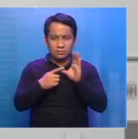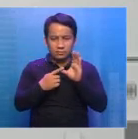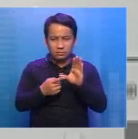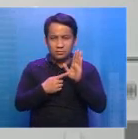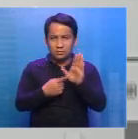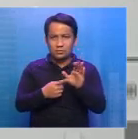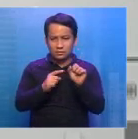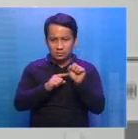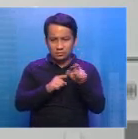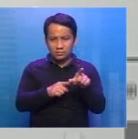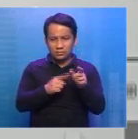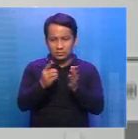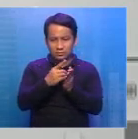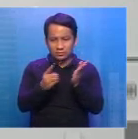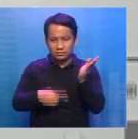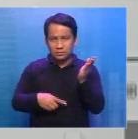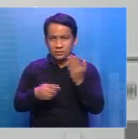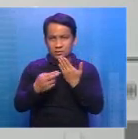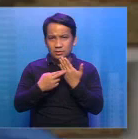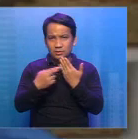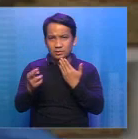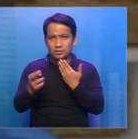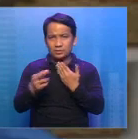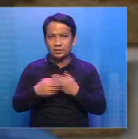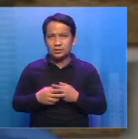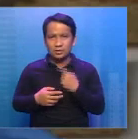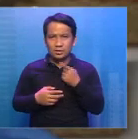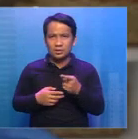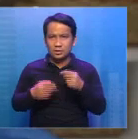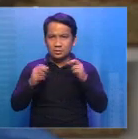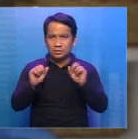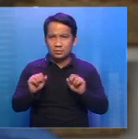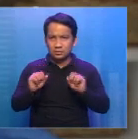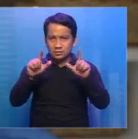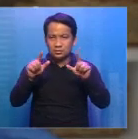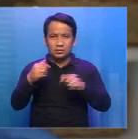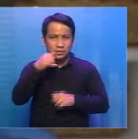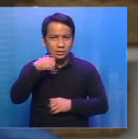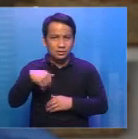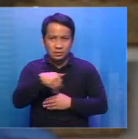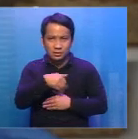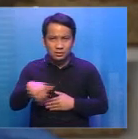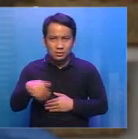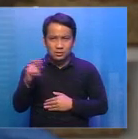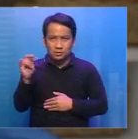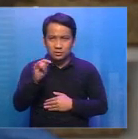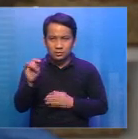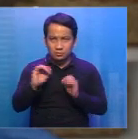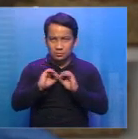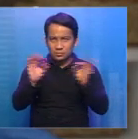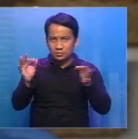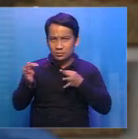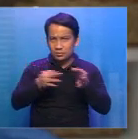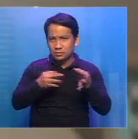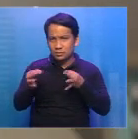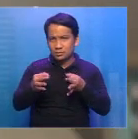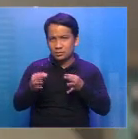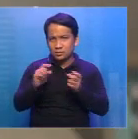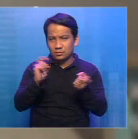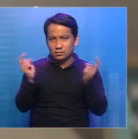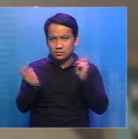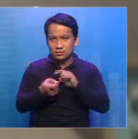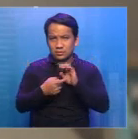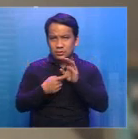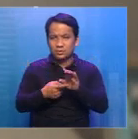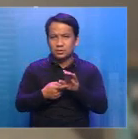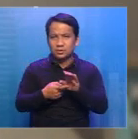sa original design ng singsing ni Jessy. Sa vlog na nilabas ni Jessy kagabi sa YouTube, nilinaw niya na iniba niya ang